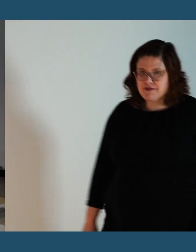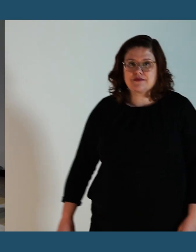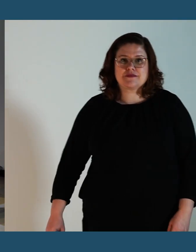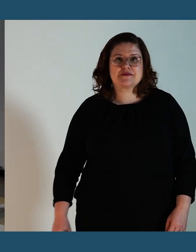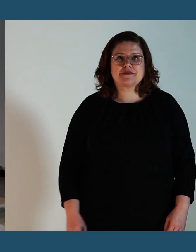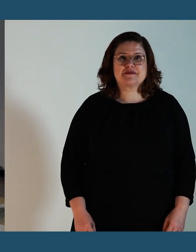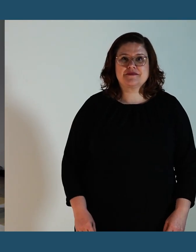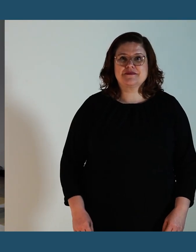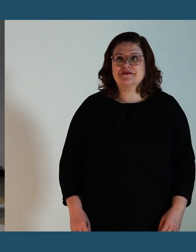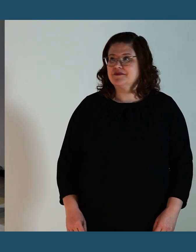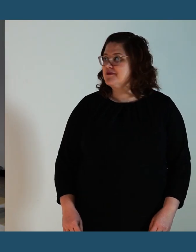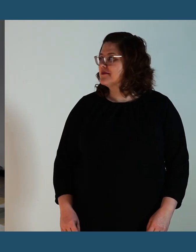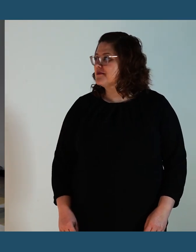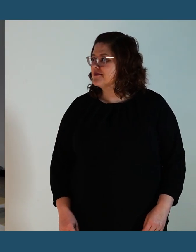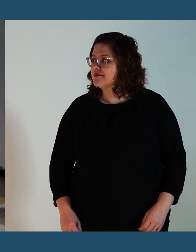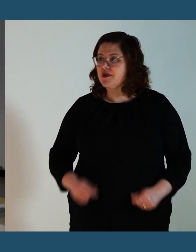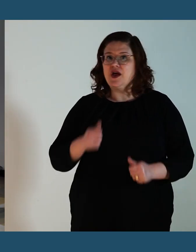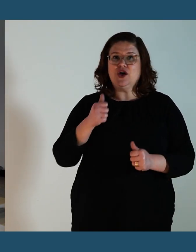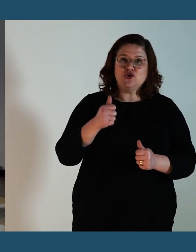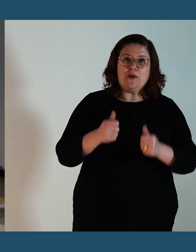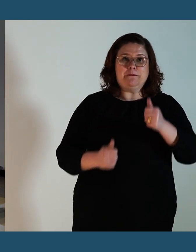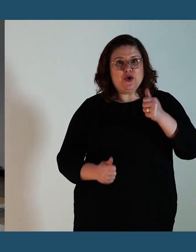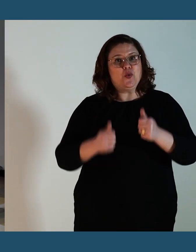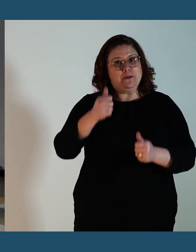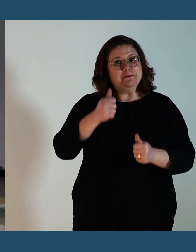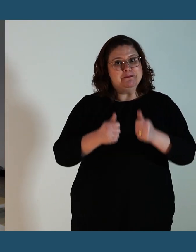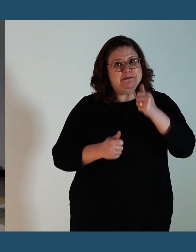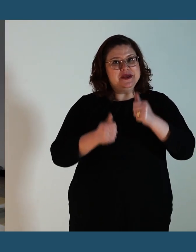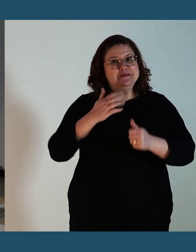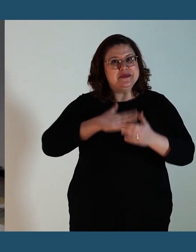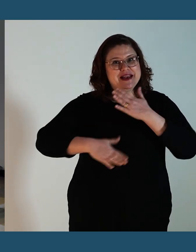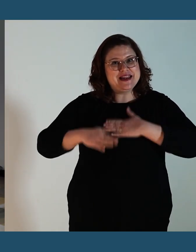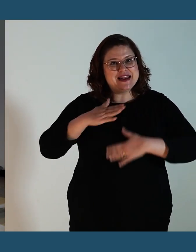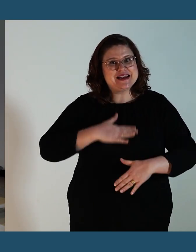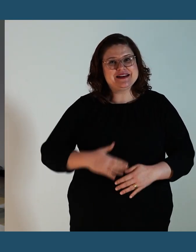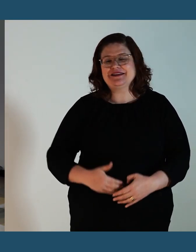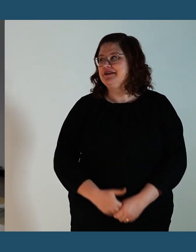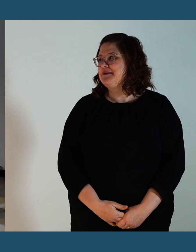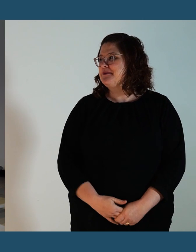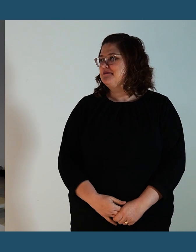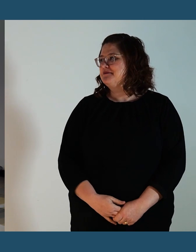Mielellään niin, että käyttää vain jompaa kumpaa niistä. No.